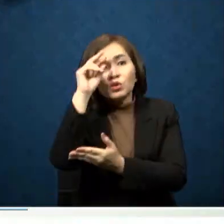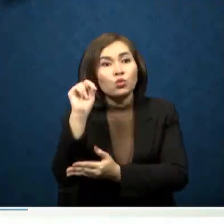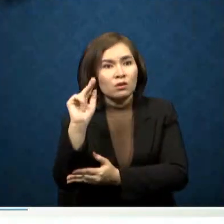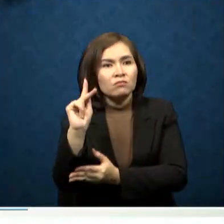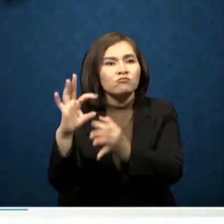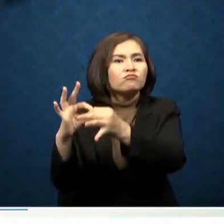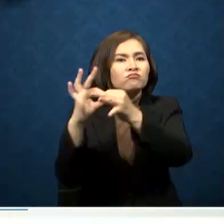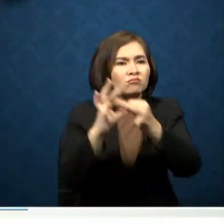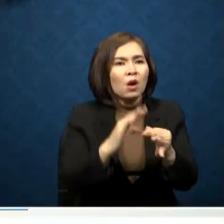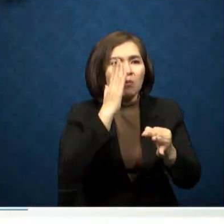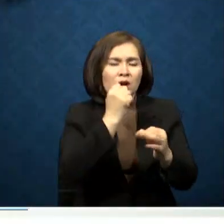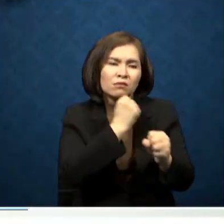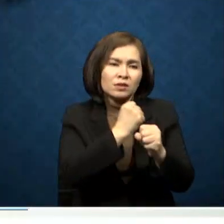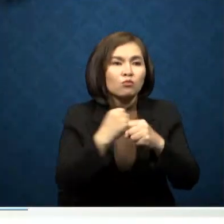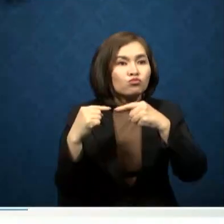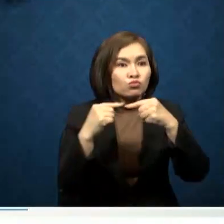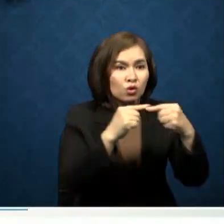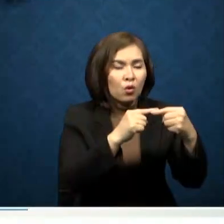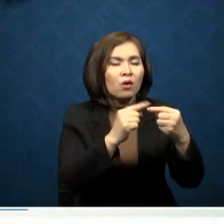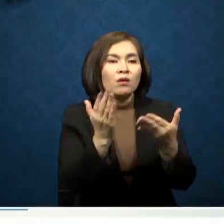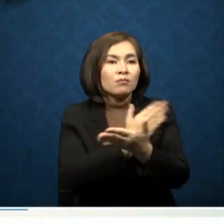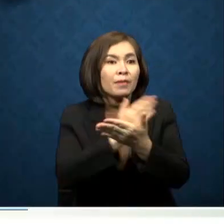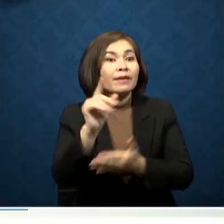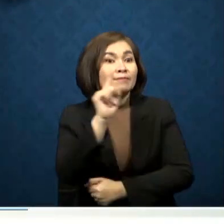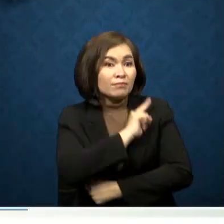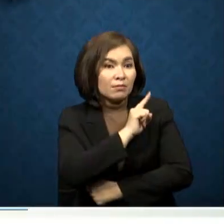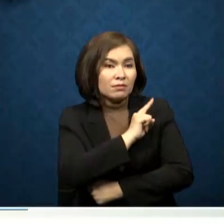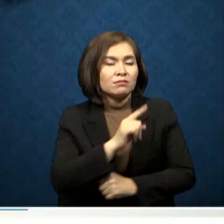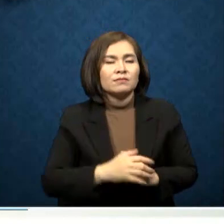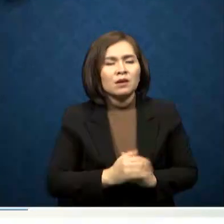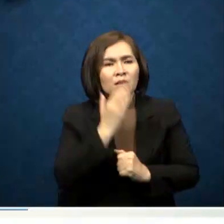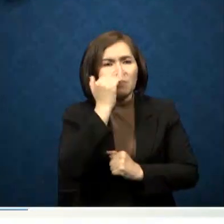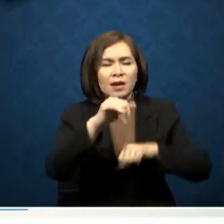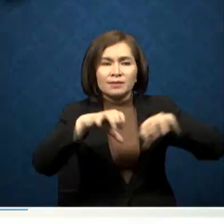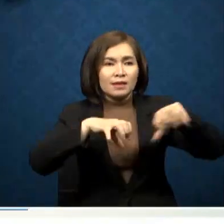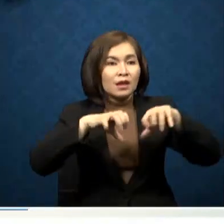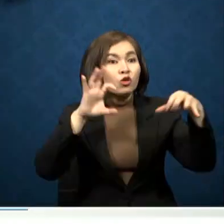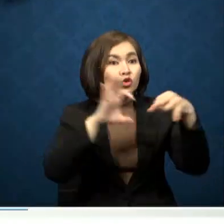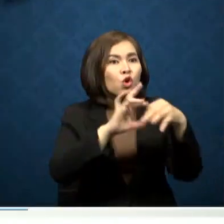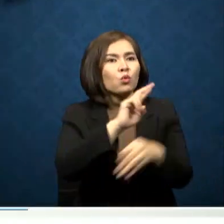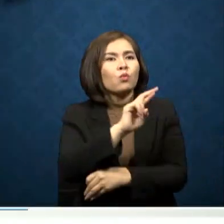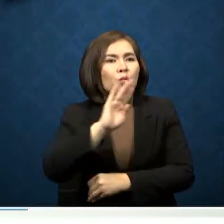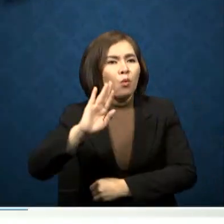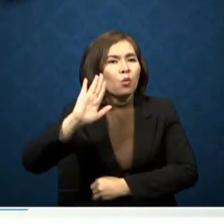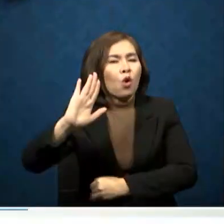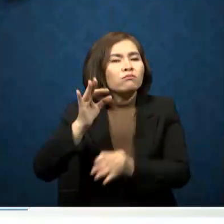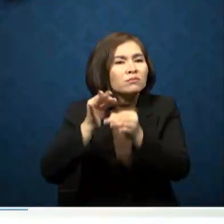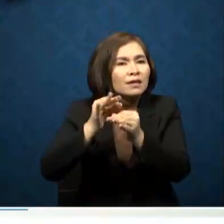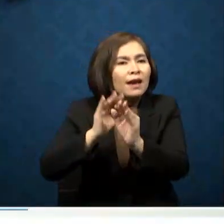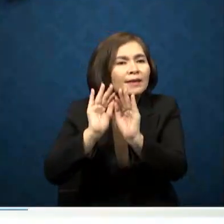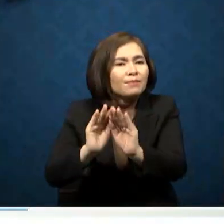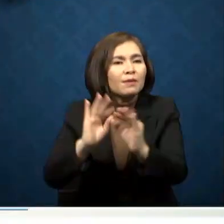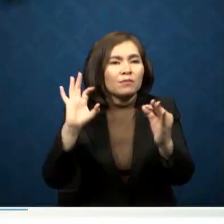บทบาททำบทบาทหน้าที่นะนะสามารถที่จะทำจัดระบบธนาคารหน่วย